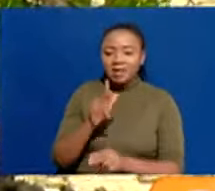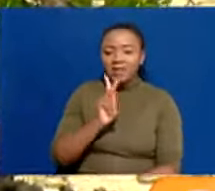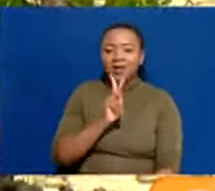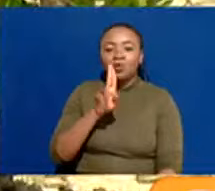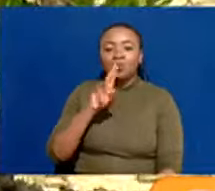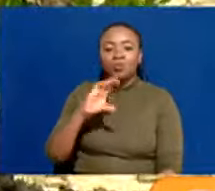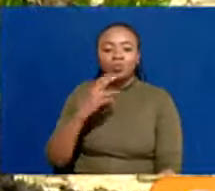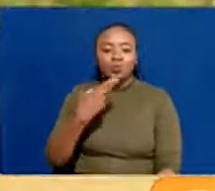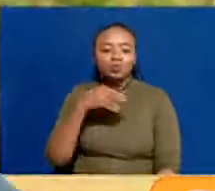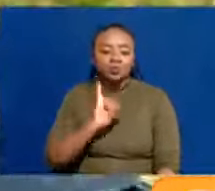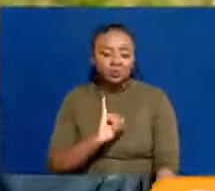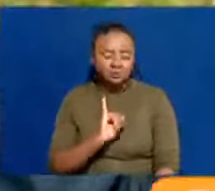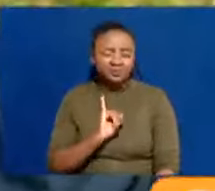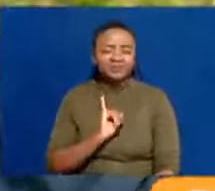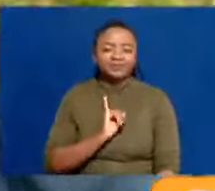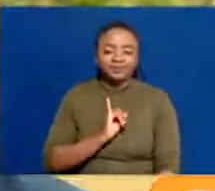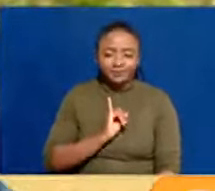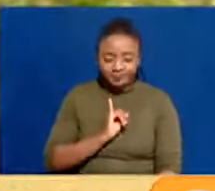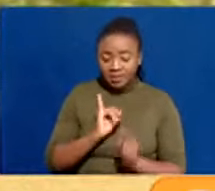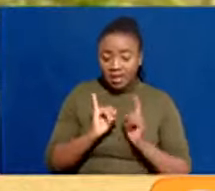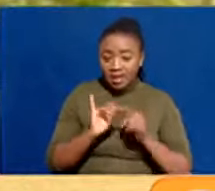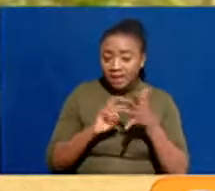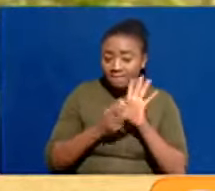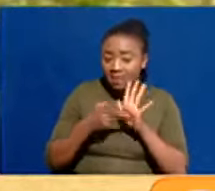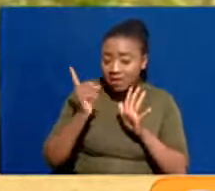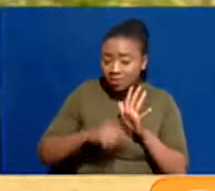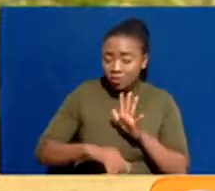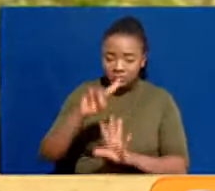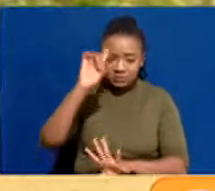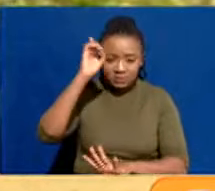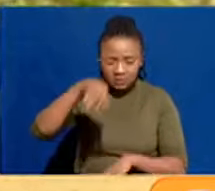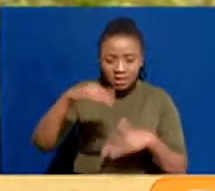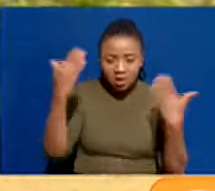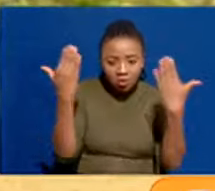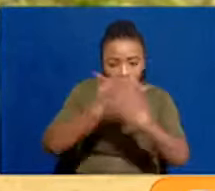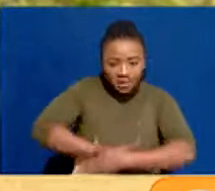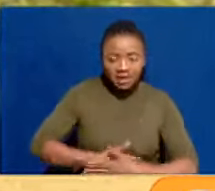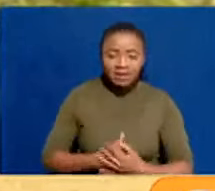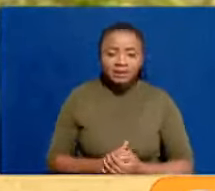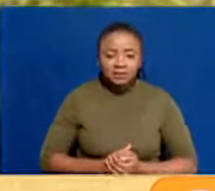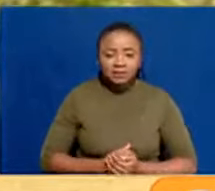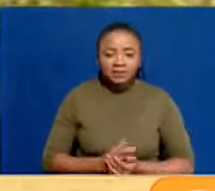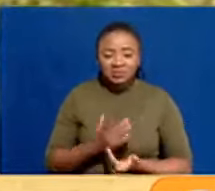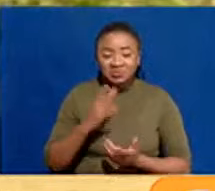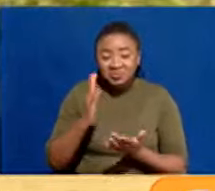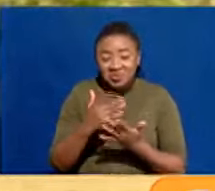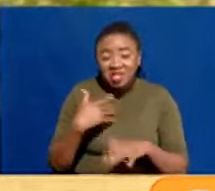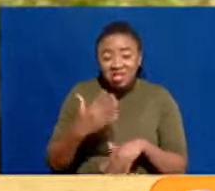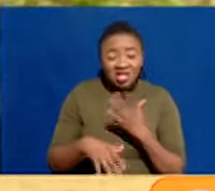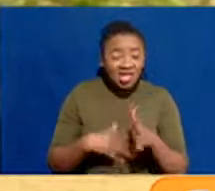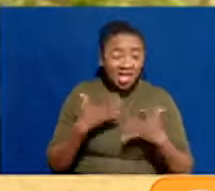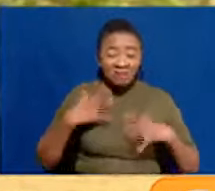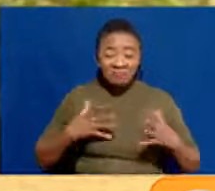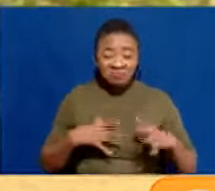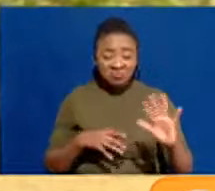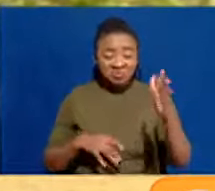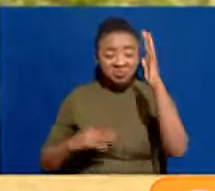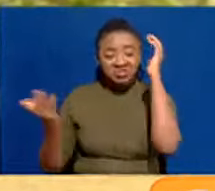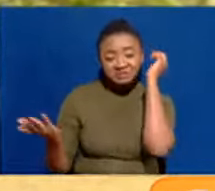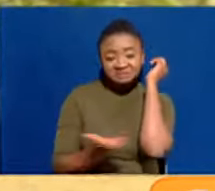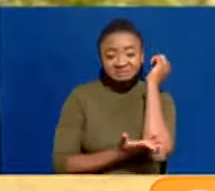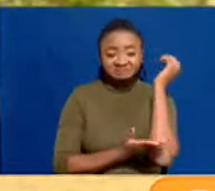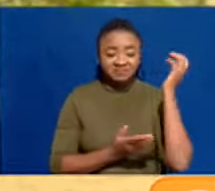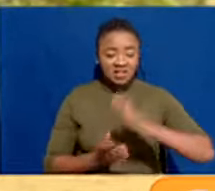ajira. Ndio wakaingilia hiyo mikoko kuikatakata, kukatakata, wakichoma makaa, wakitengeneza mbao,